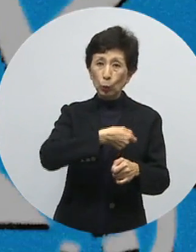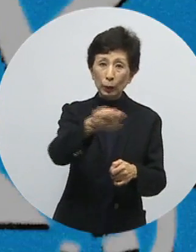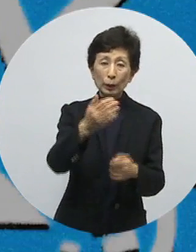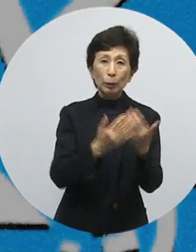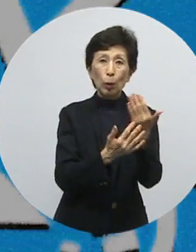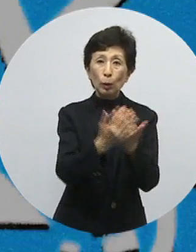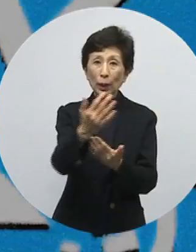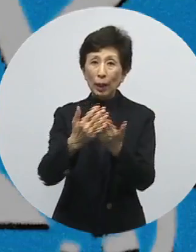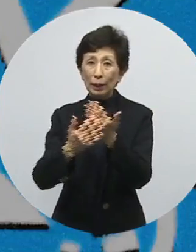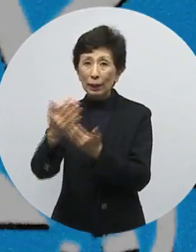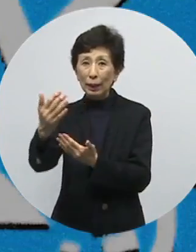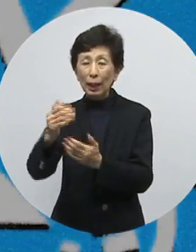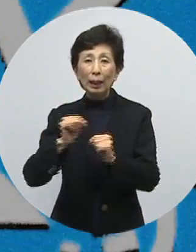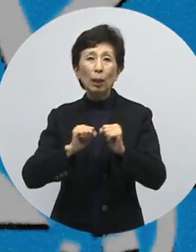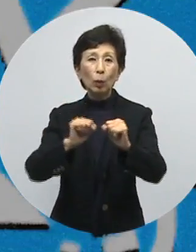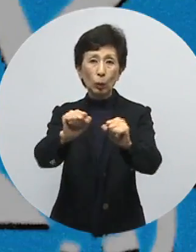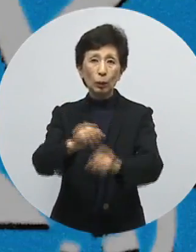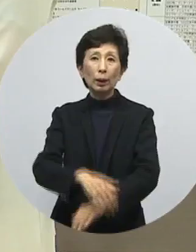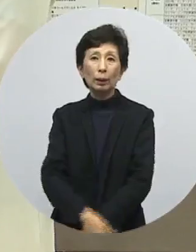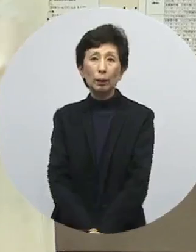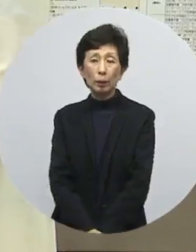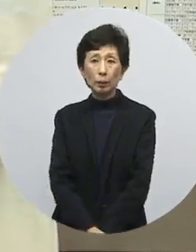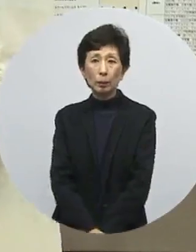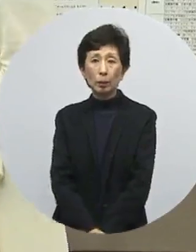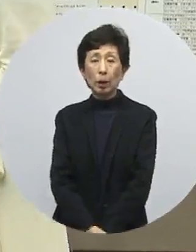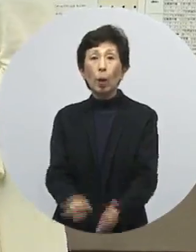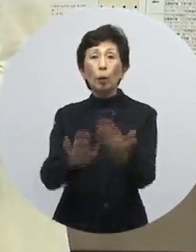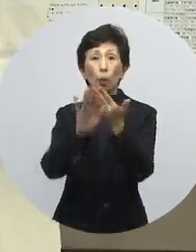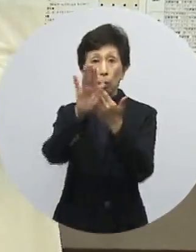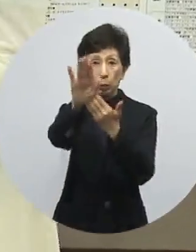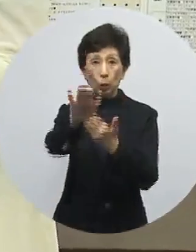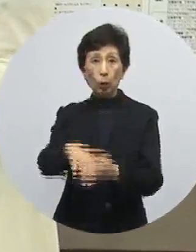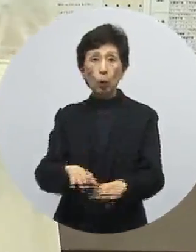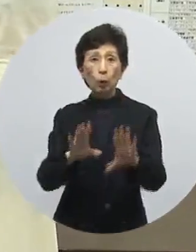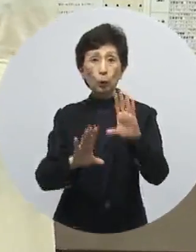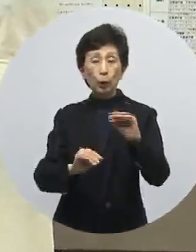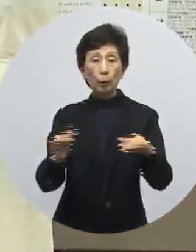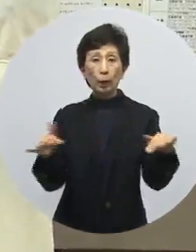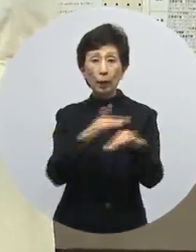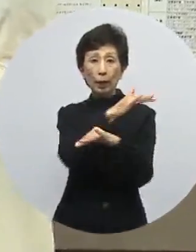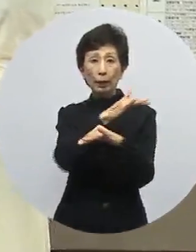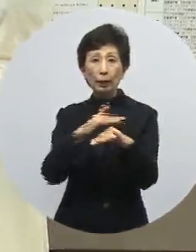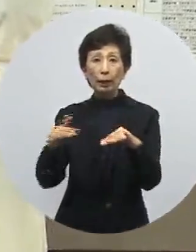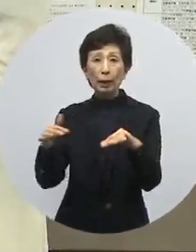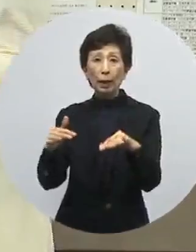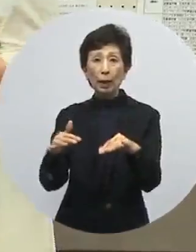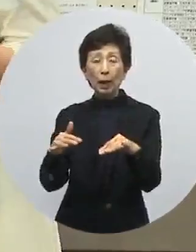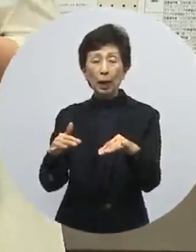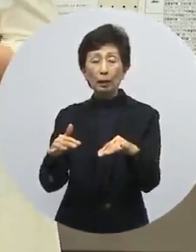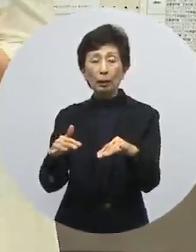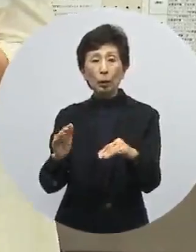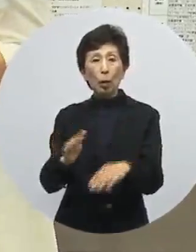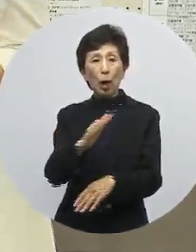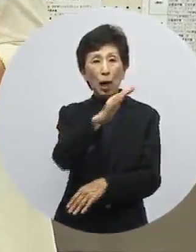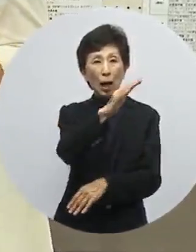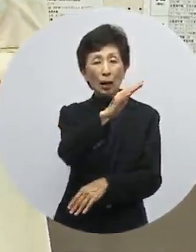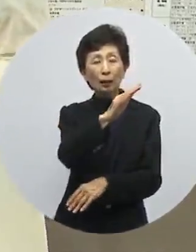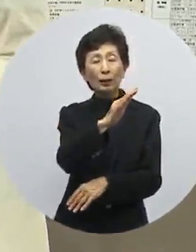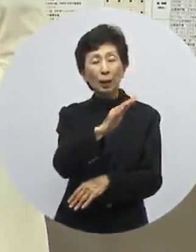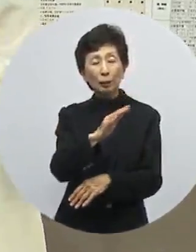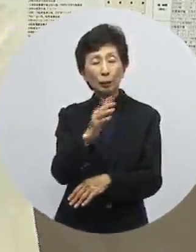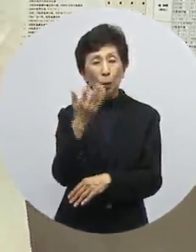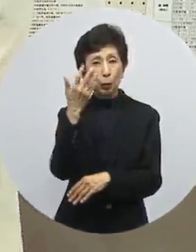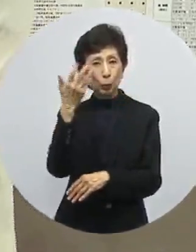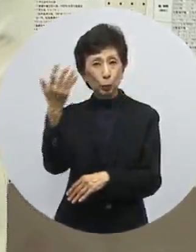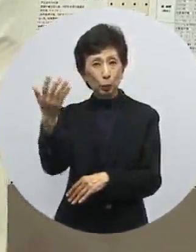も今も行われております。 今後はこの鵠沼海岸からどんな風に発展していってほしいなっていう